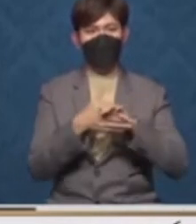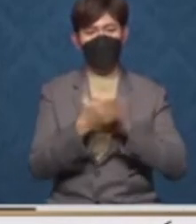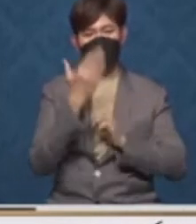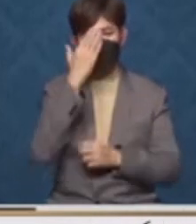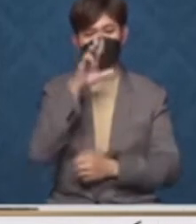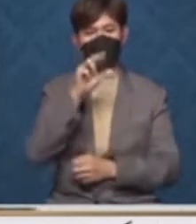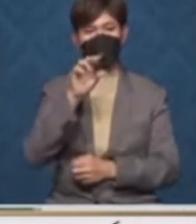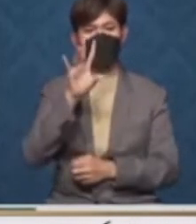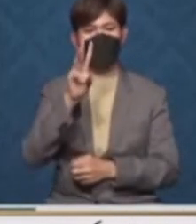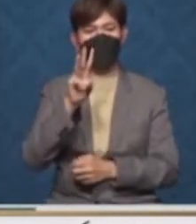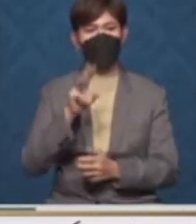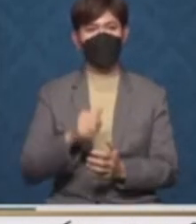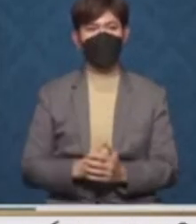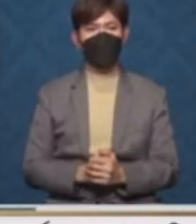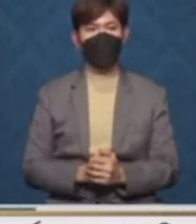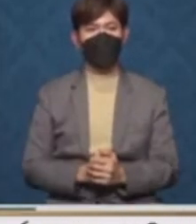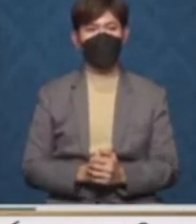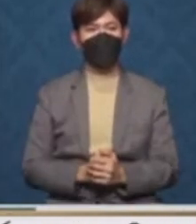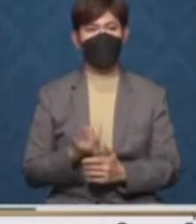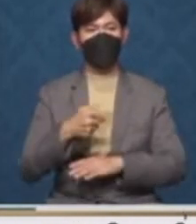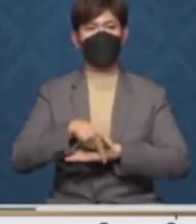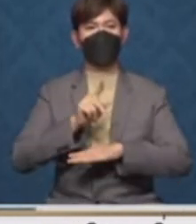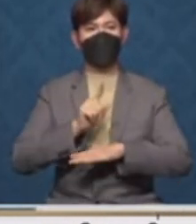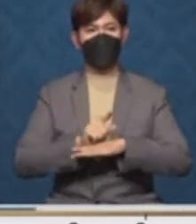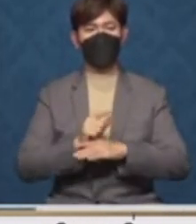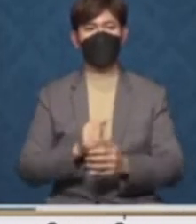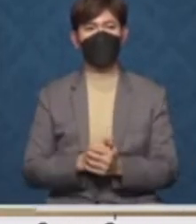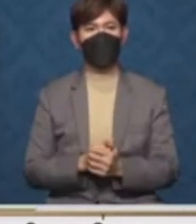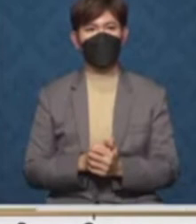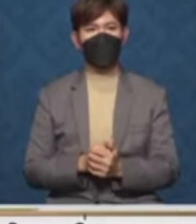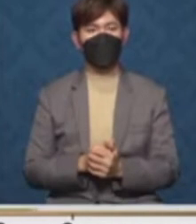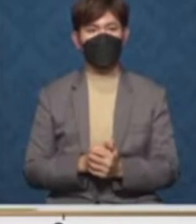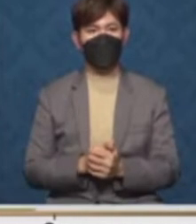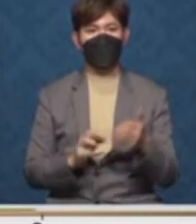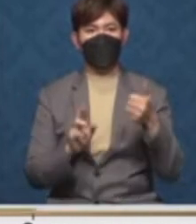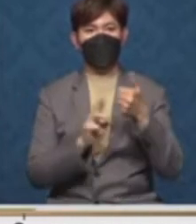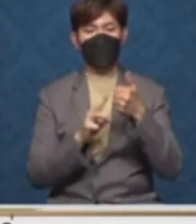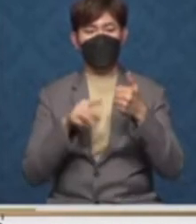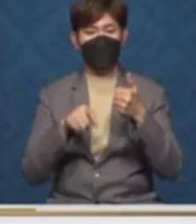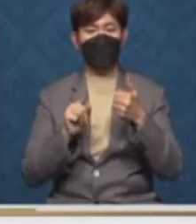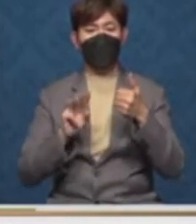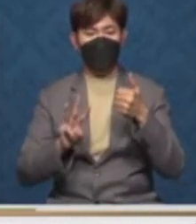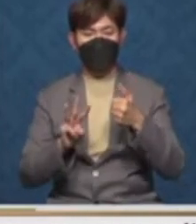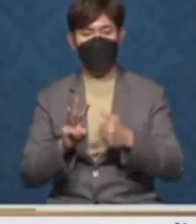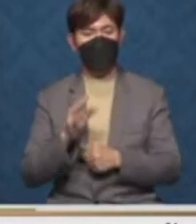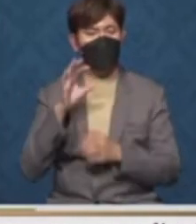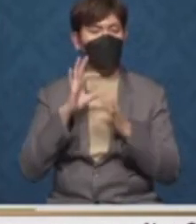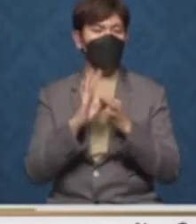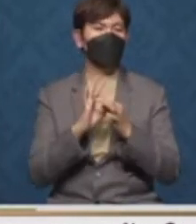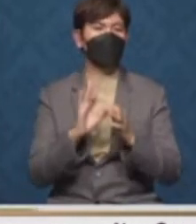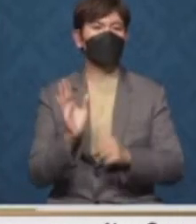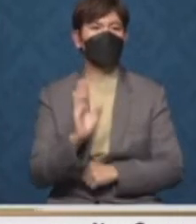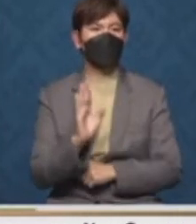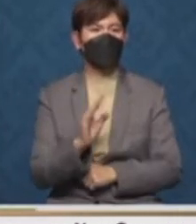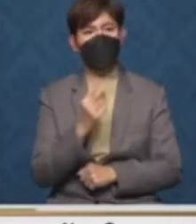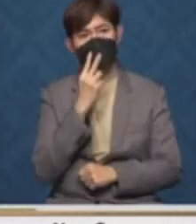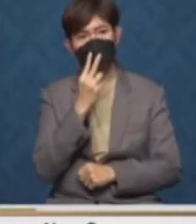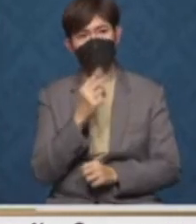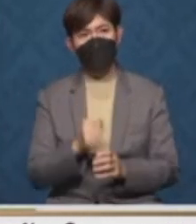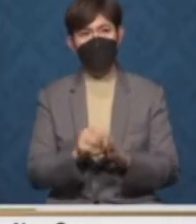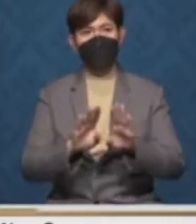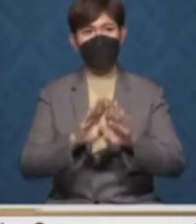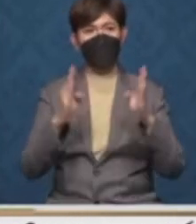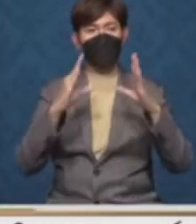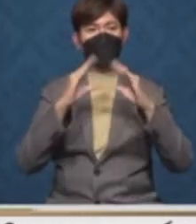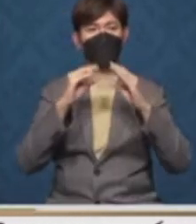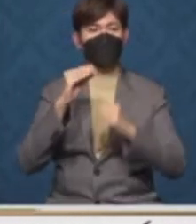ไปเลยครับท่านประธานครับลุงป้อมเนี่ยไม่ต้องห่วงครับเดี๋ยวบีดาแห่งเรื่มน้ำเนี่ยเดี๋ยวตอนเปิดประชุมสมั